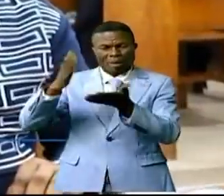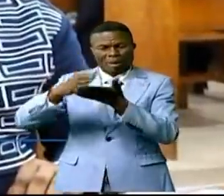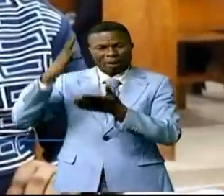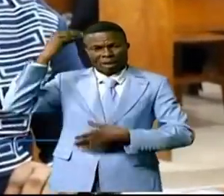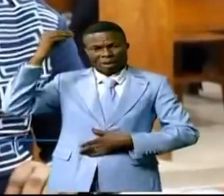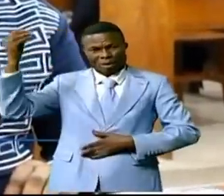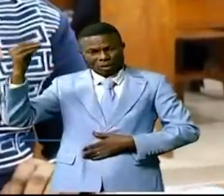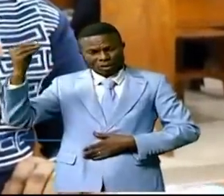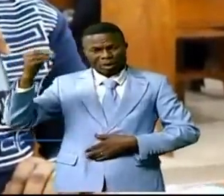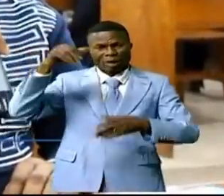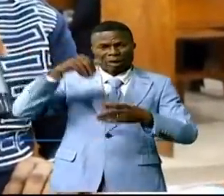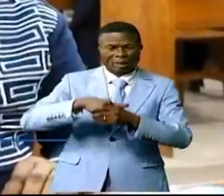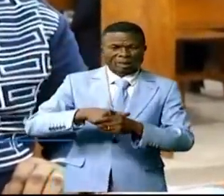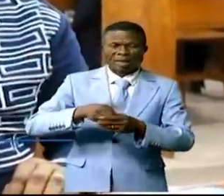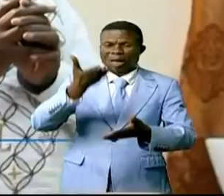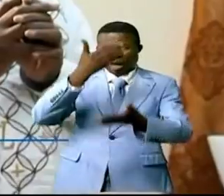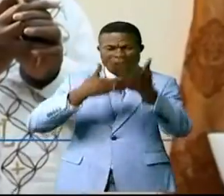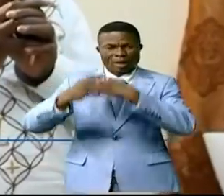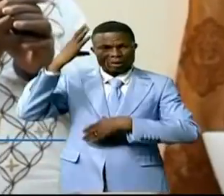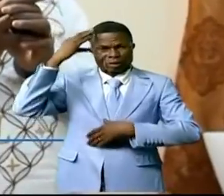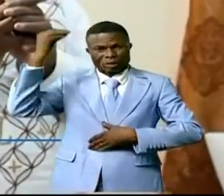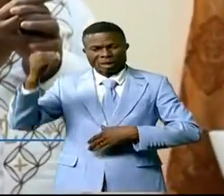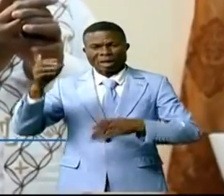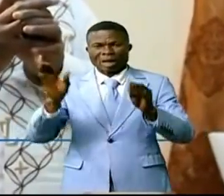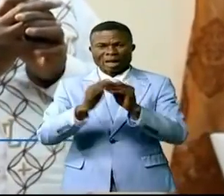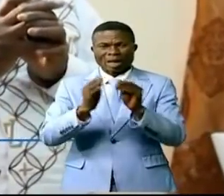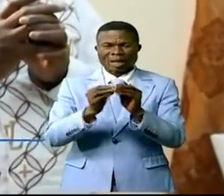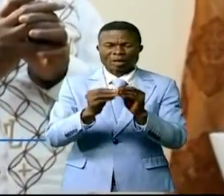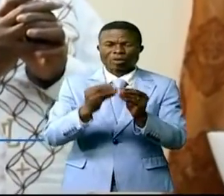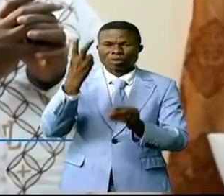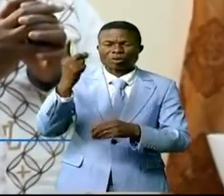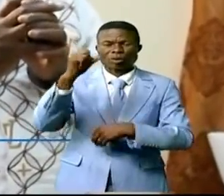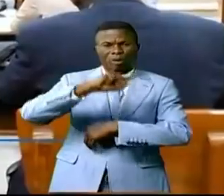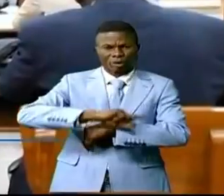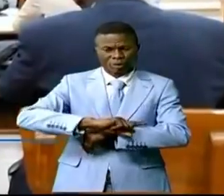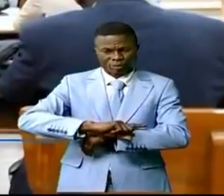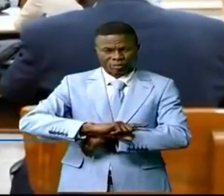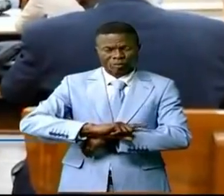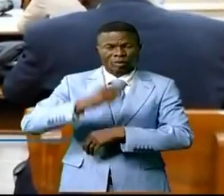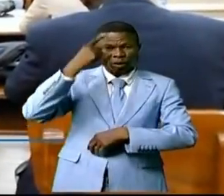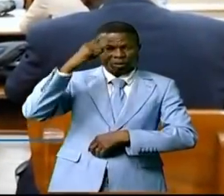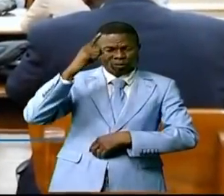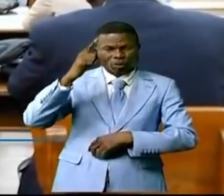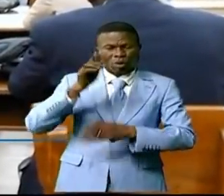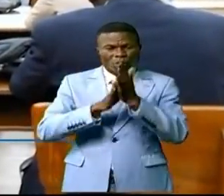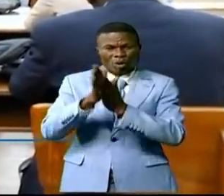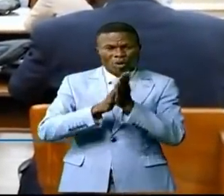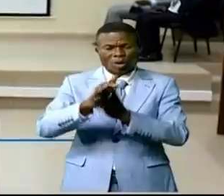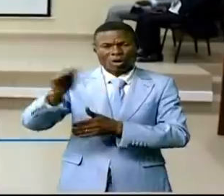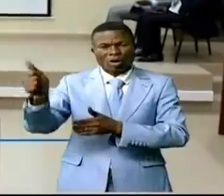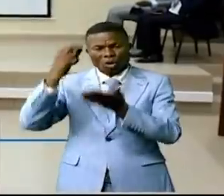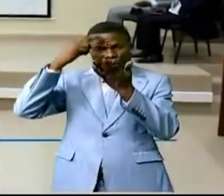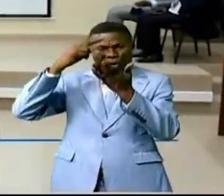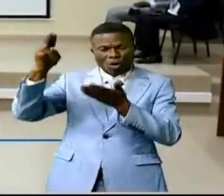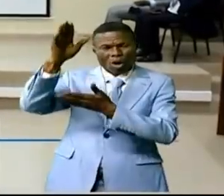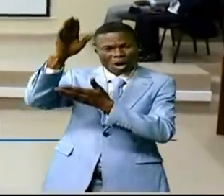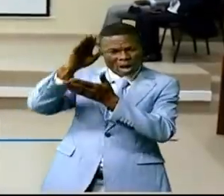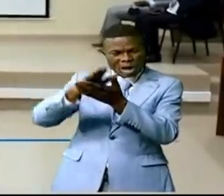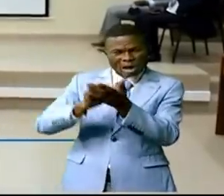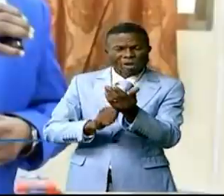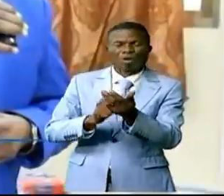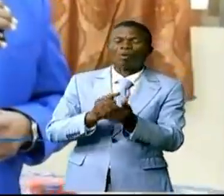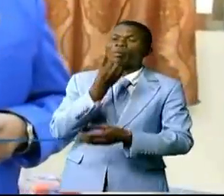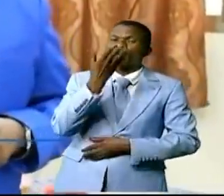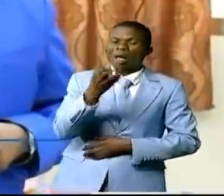expérience à travers les échanges pendant cet atelier de 2 jours. Ce, en vue d'intéresser les autres universités et instituts